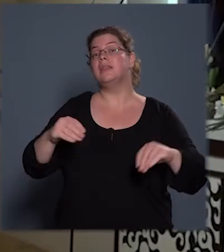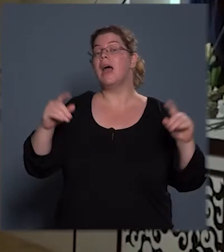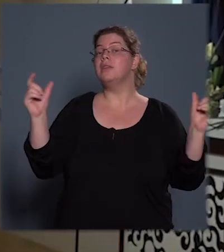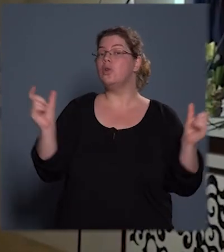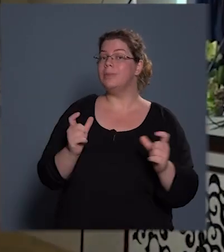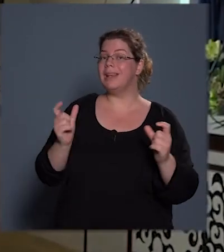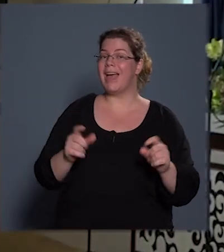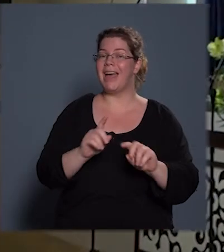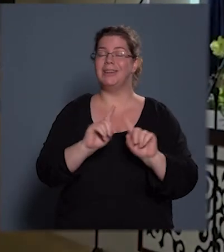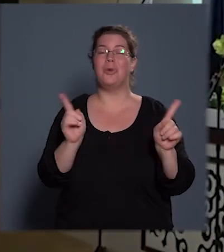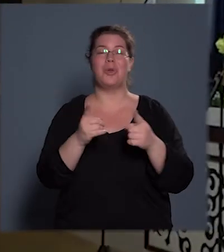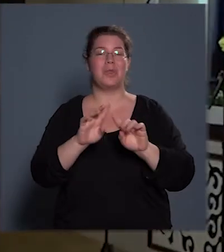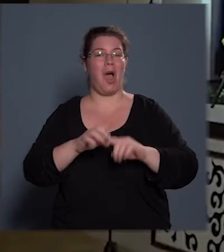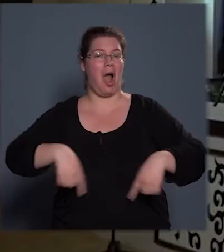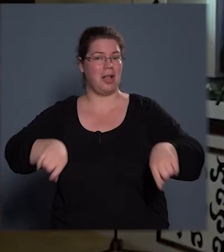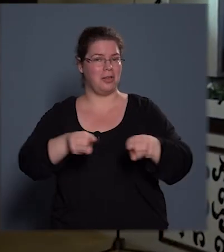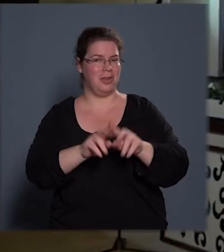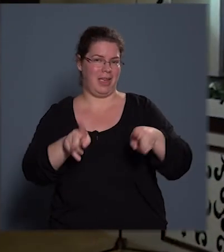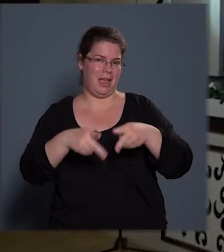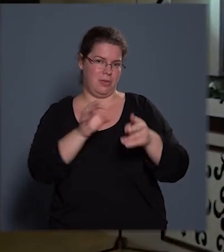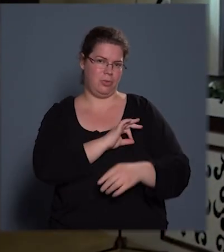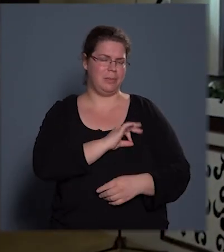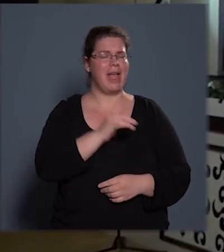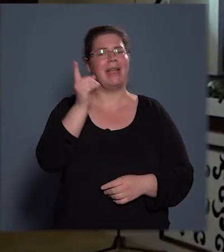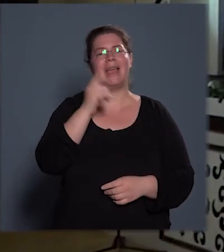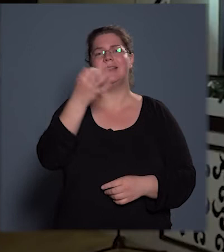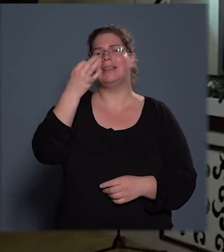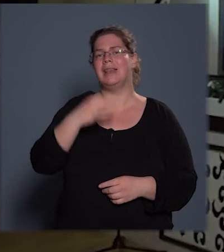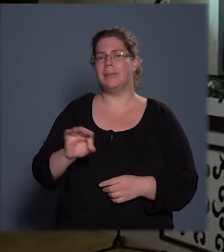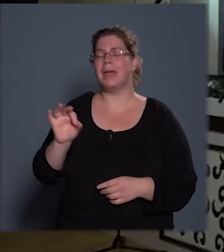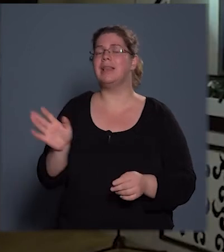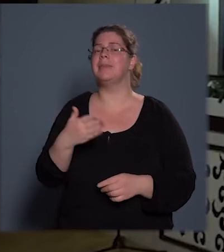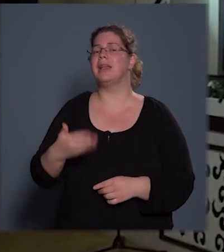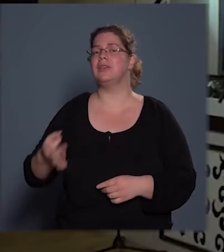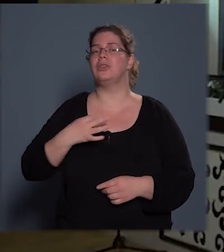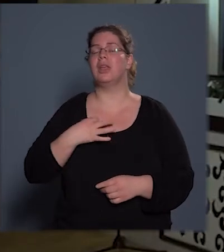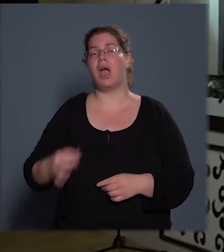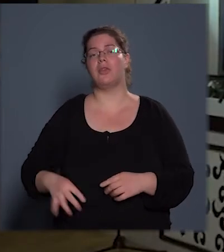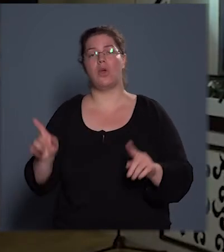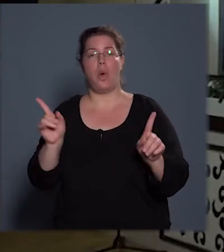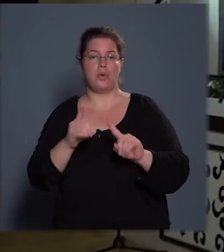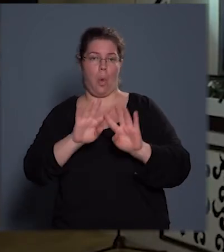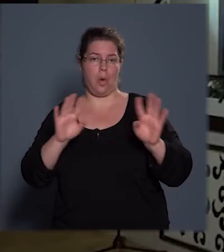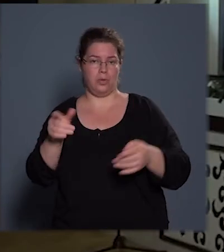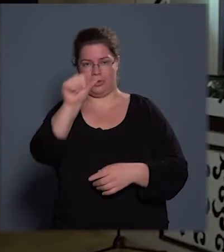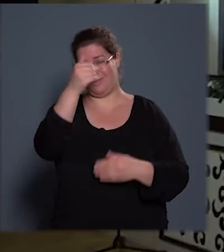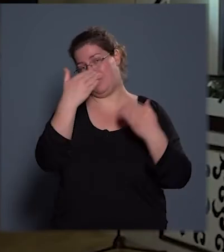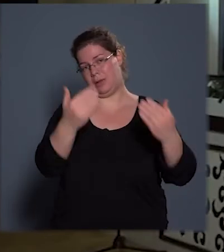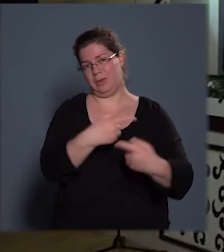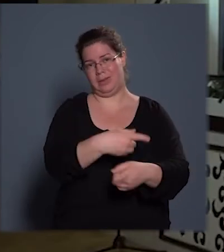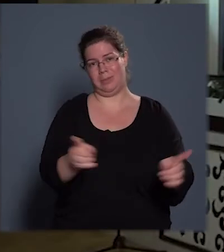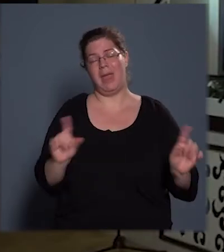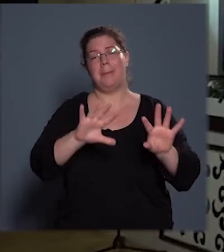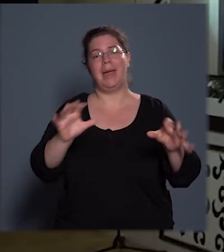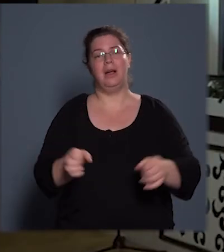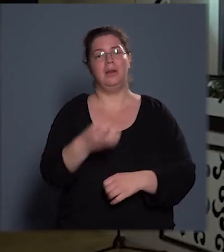Dalkör, kedves barátaink! A Táti Német Nemzetiségi Asszony Kórus nevében köszöntelek benneteket